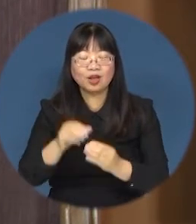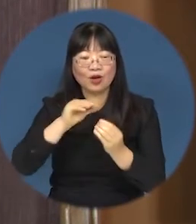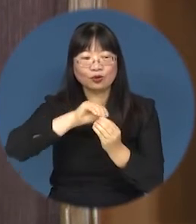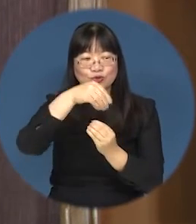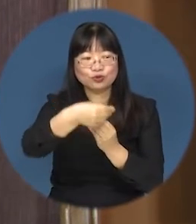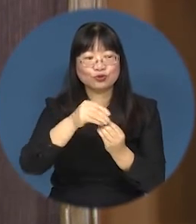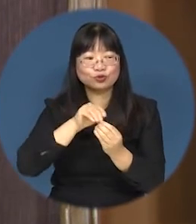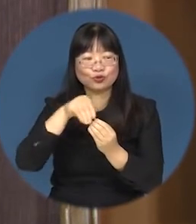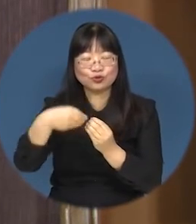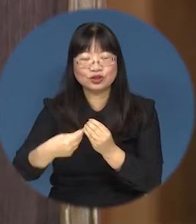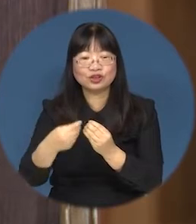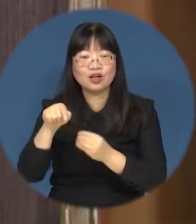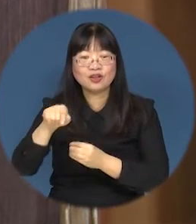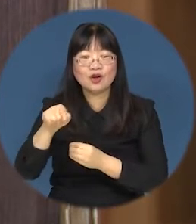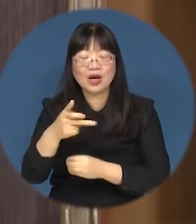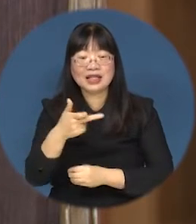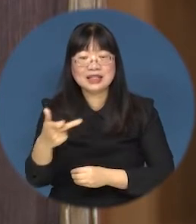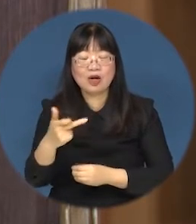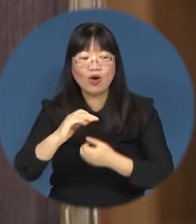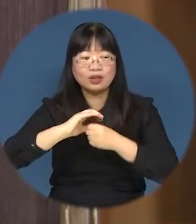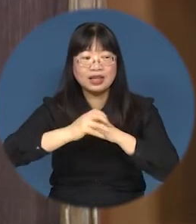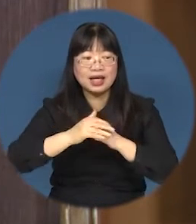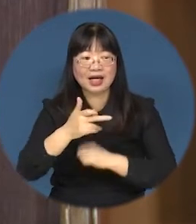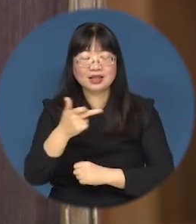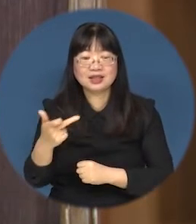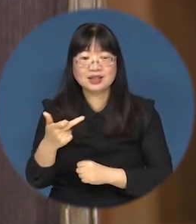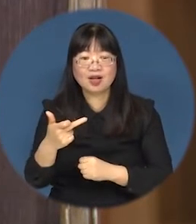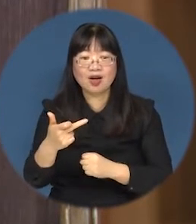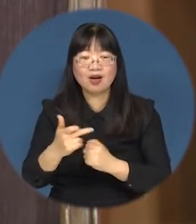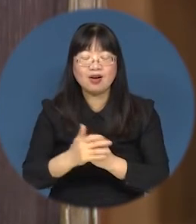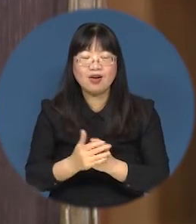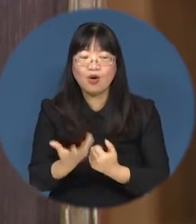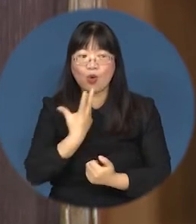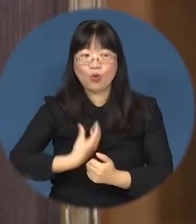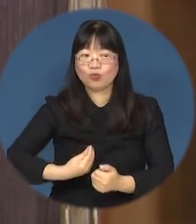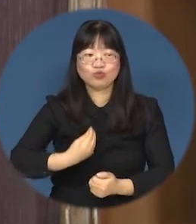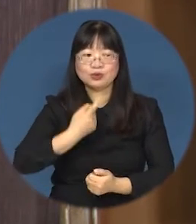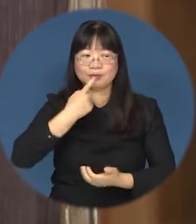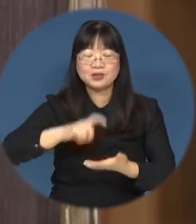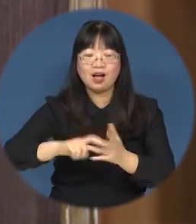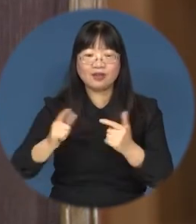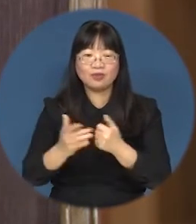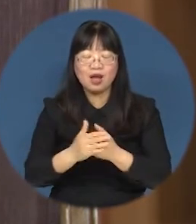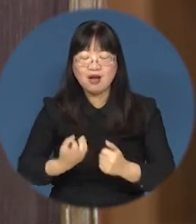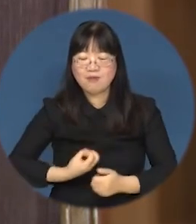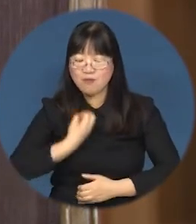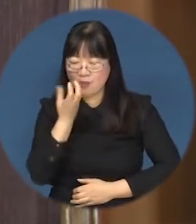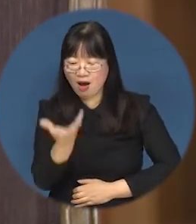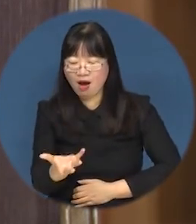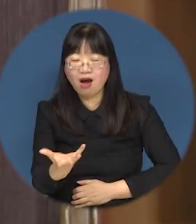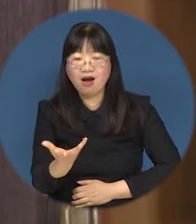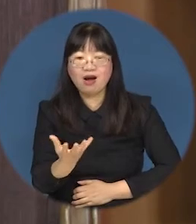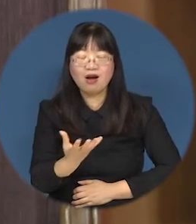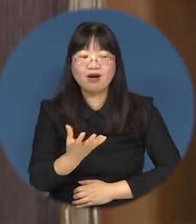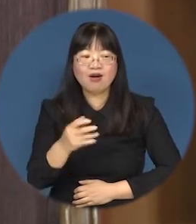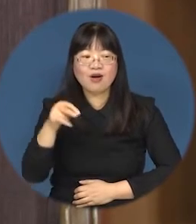귤이라든가 그렇게 그런 거 큰 거 사과 큰 거 예. 이거는 넘기기 힘듭니다. 그냥 뱉어버리죠 빨리. 그러니까